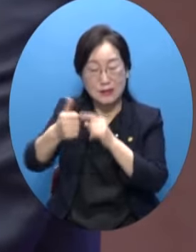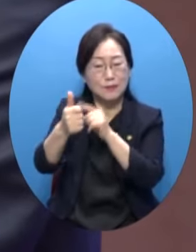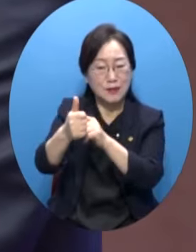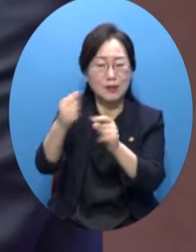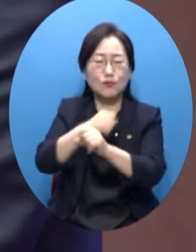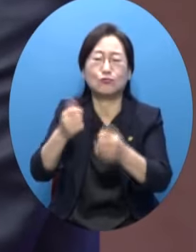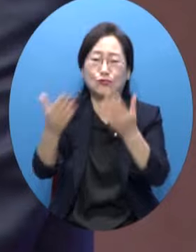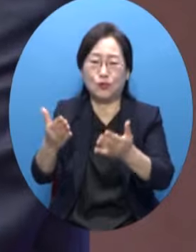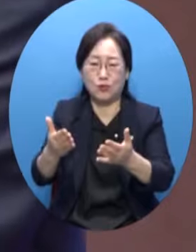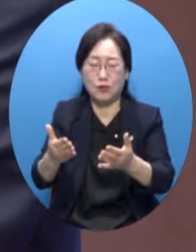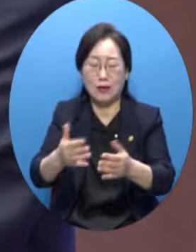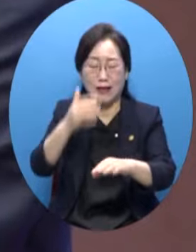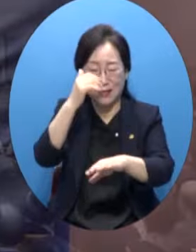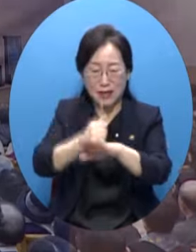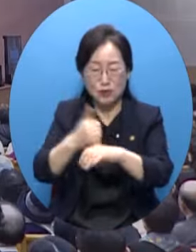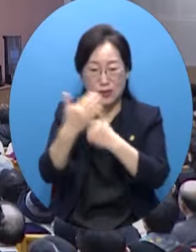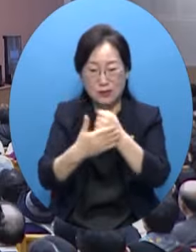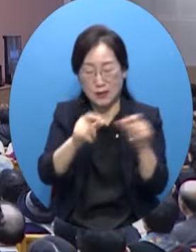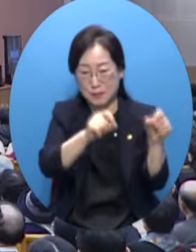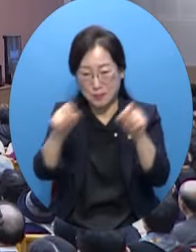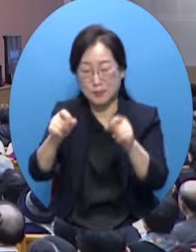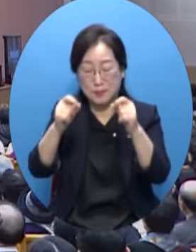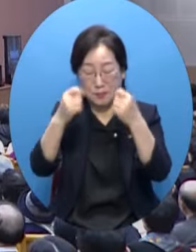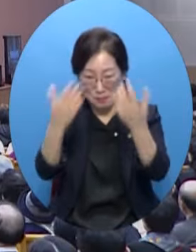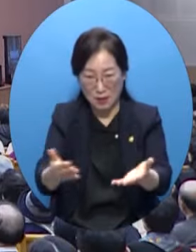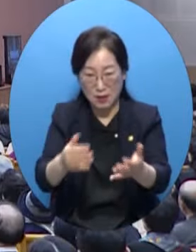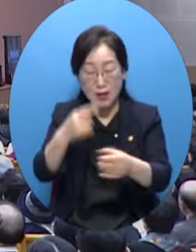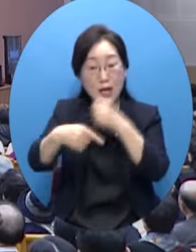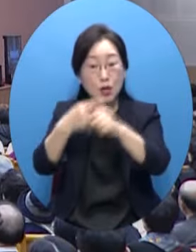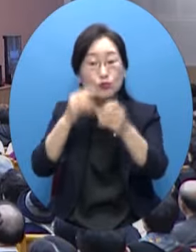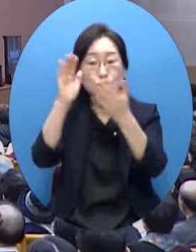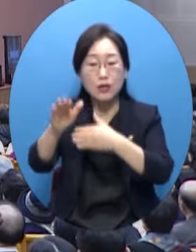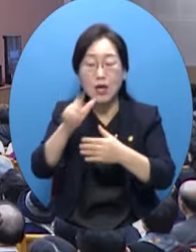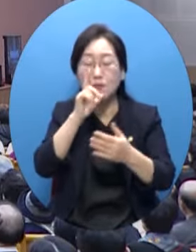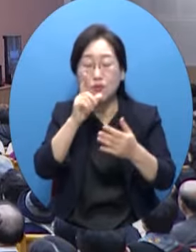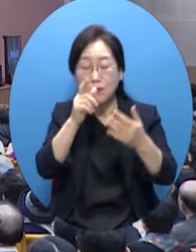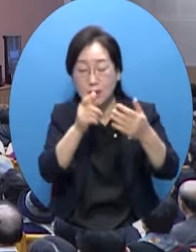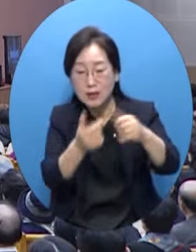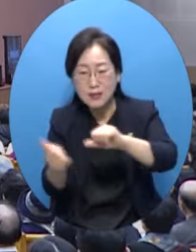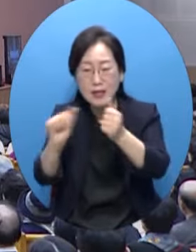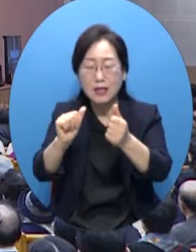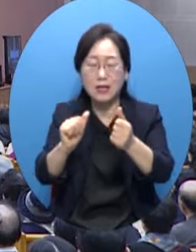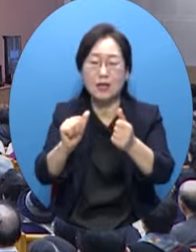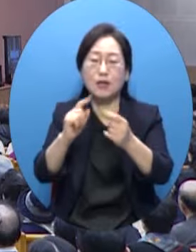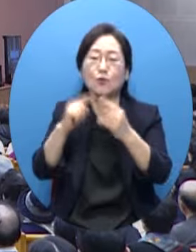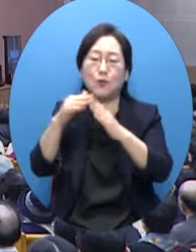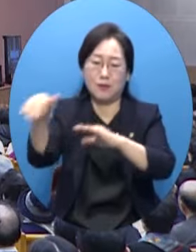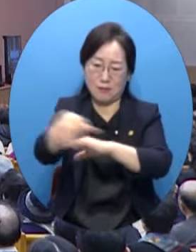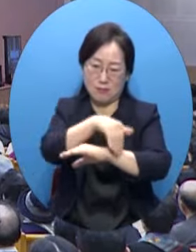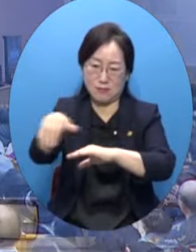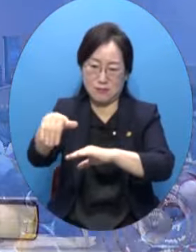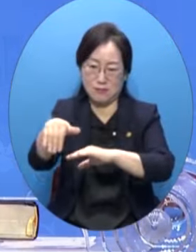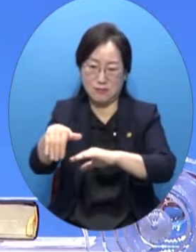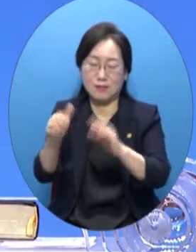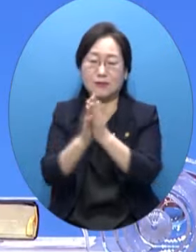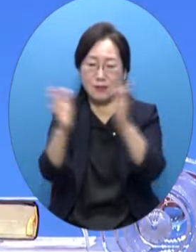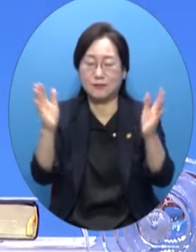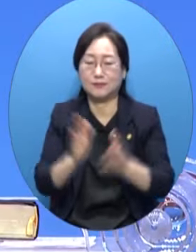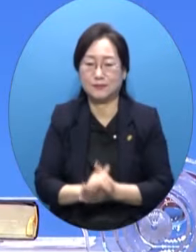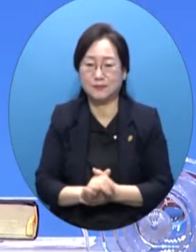용서하고 집행유예로 풀려놓고 난 다음 1년 후에 세례를 받고 그가 신앙생활을 하게